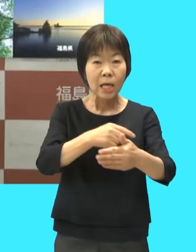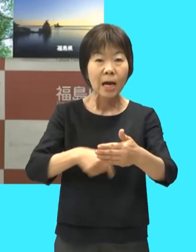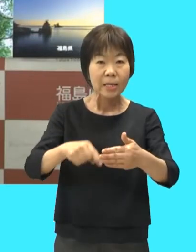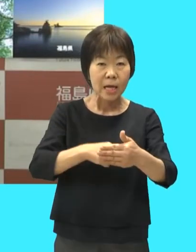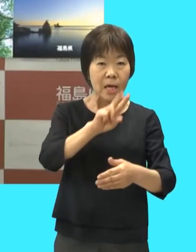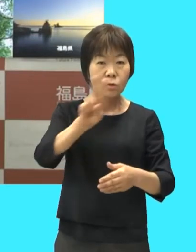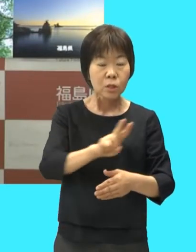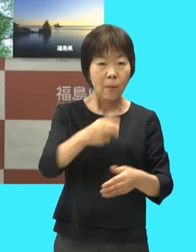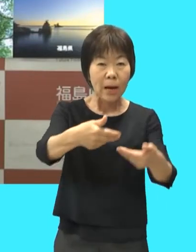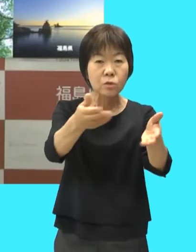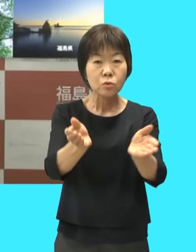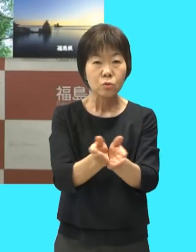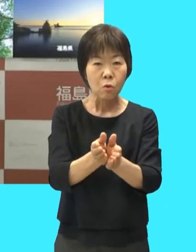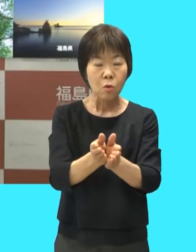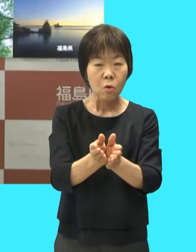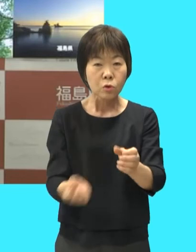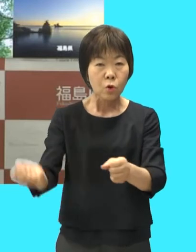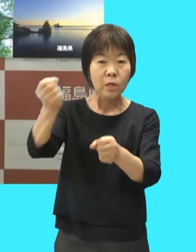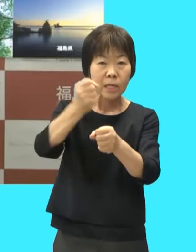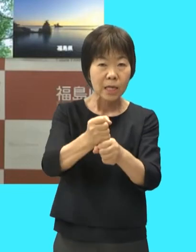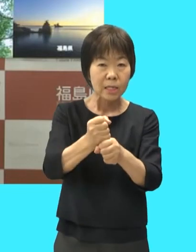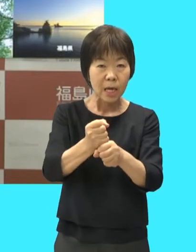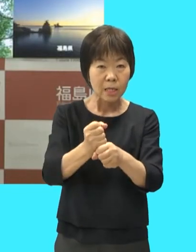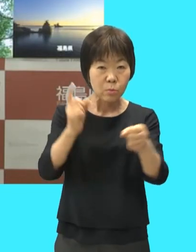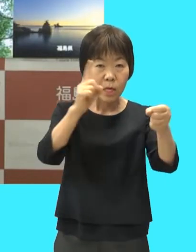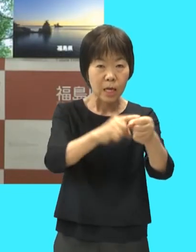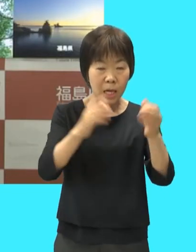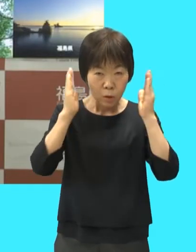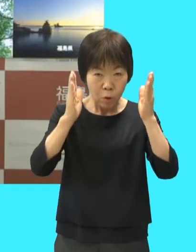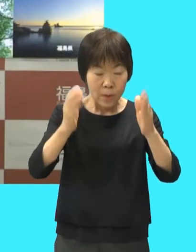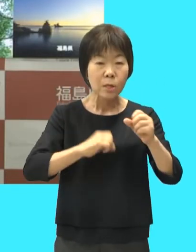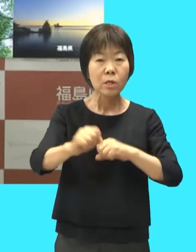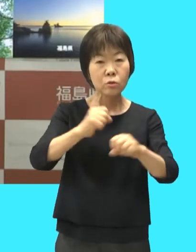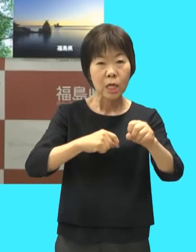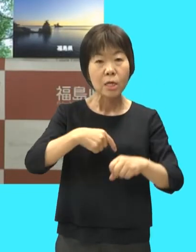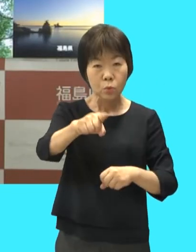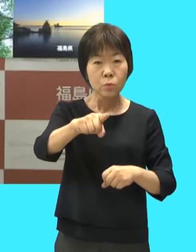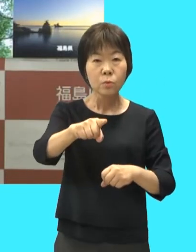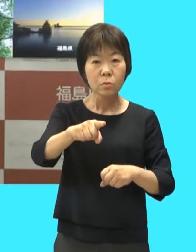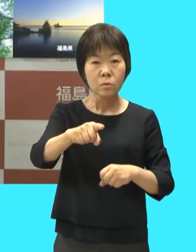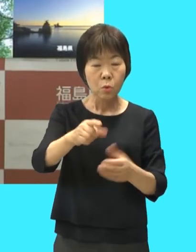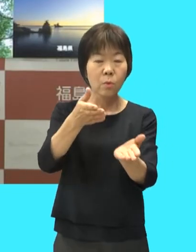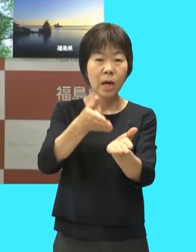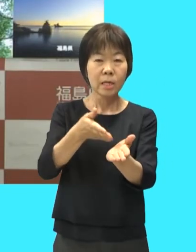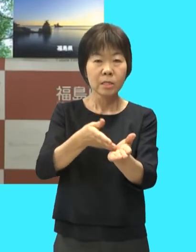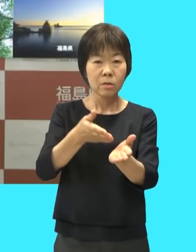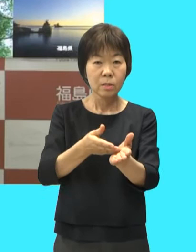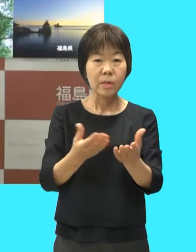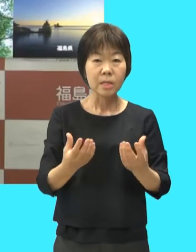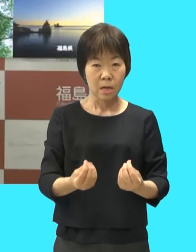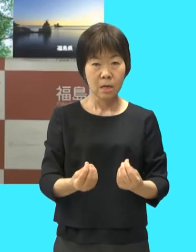双葉郡の復興再生に向け全力で取り組んでいくということをお話をさせていただき